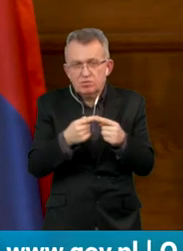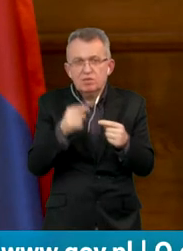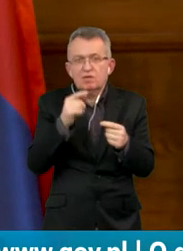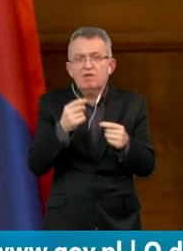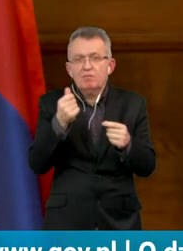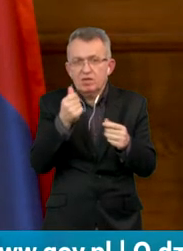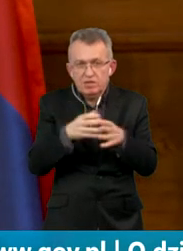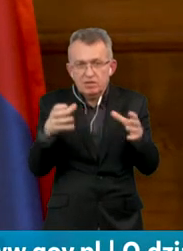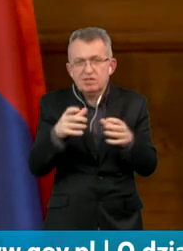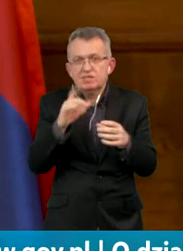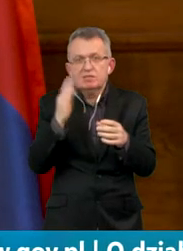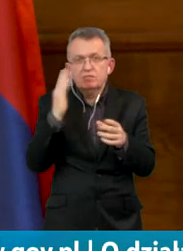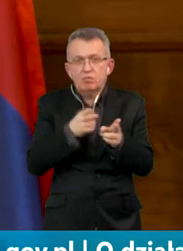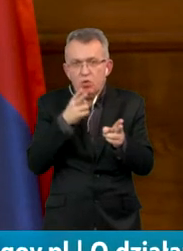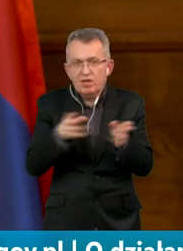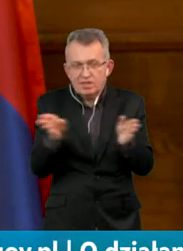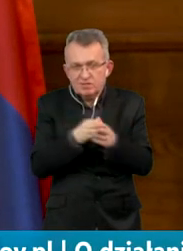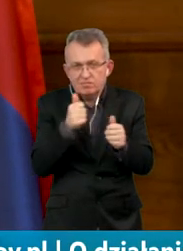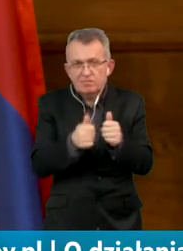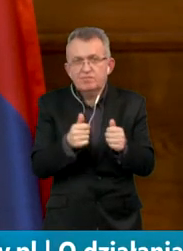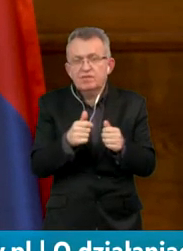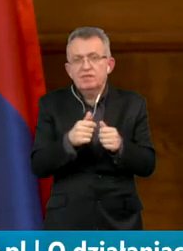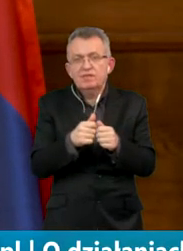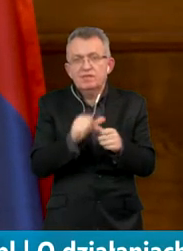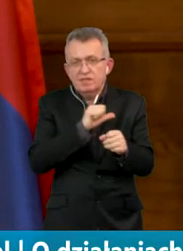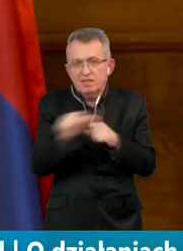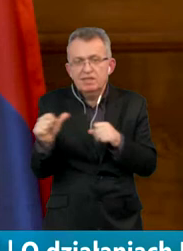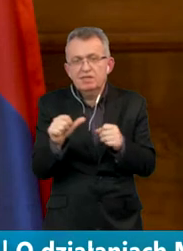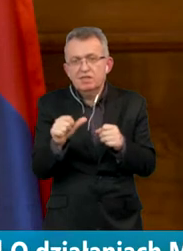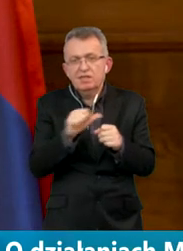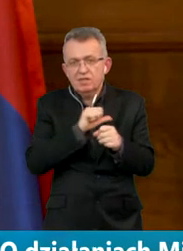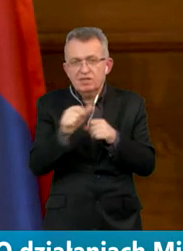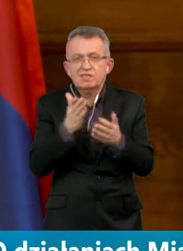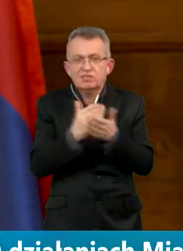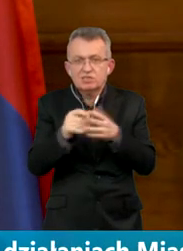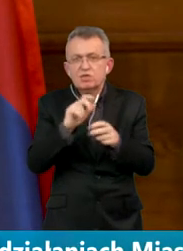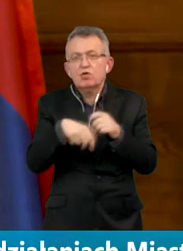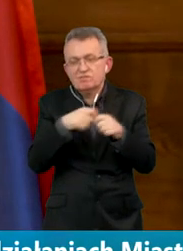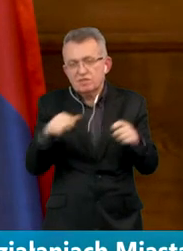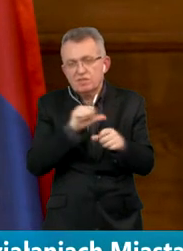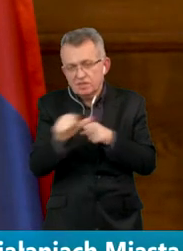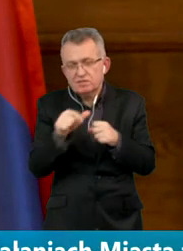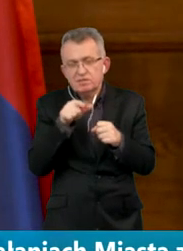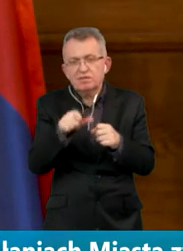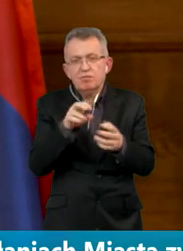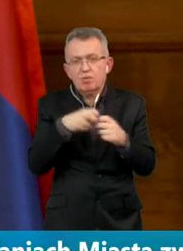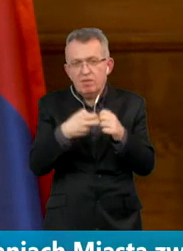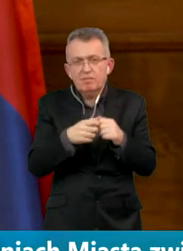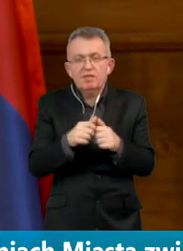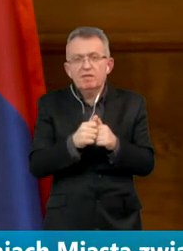płatnego parkowania ze Szczecińską Koleją Metropolitalną jest tylko częściowo rozwiązuje problem.